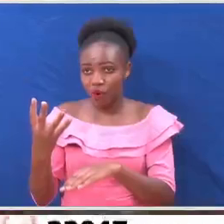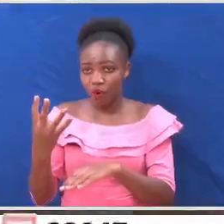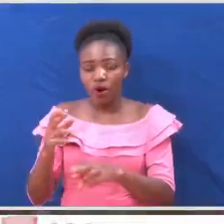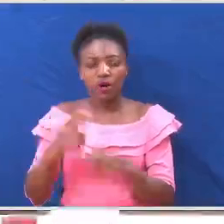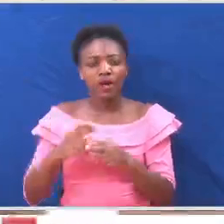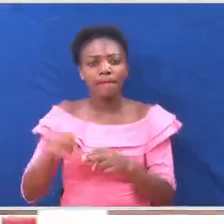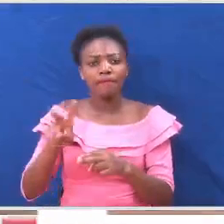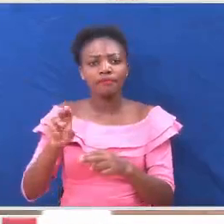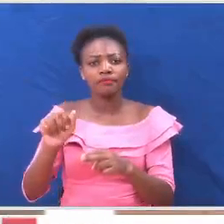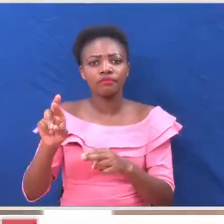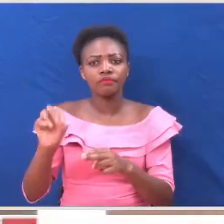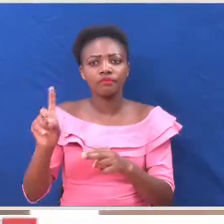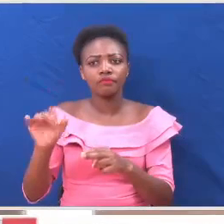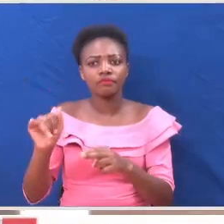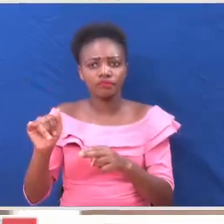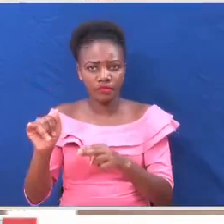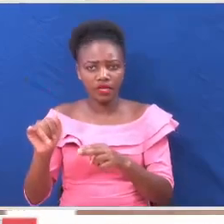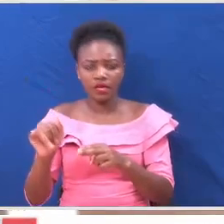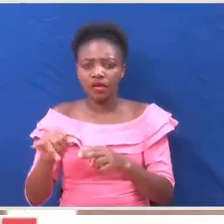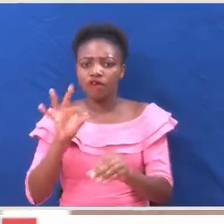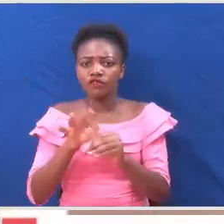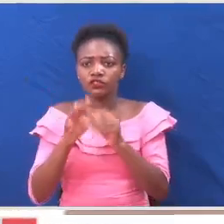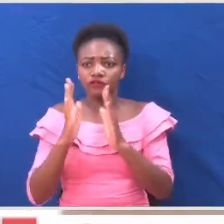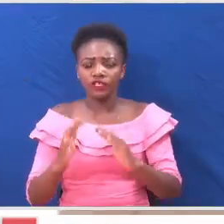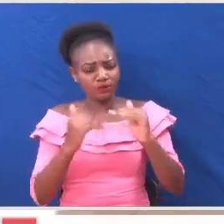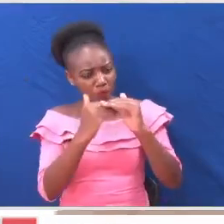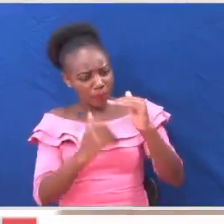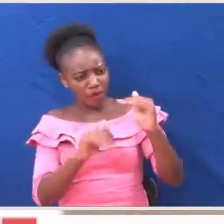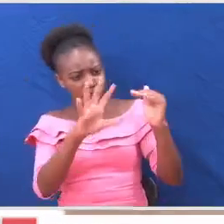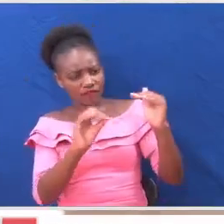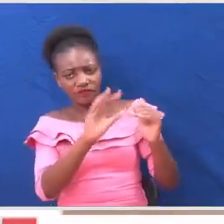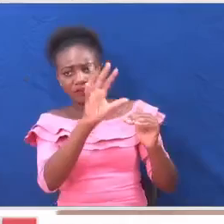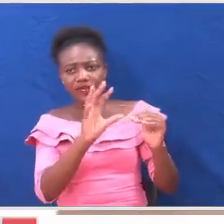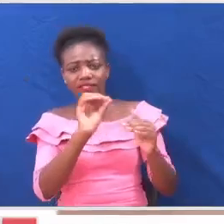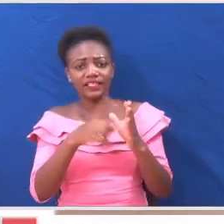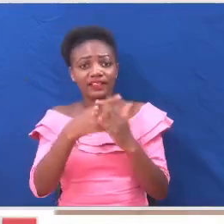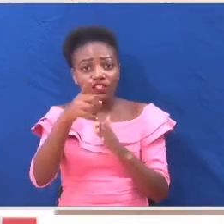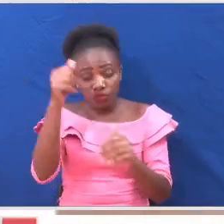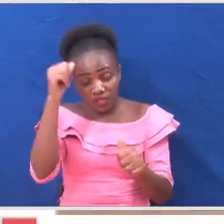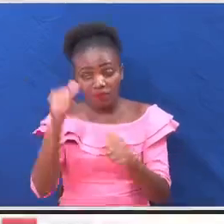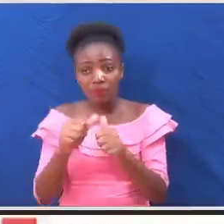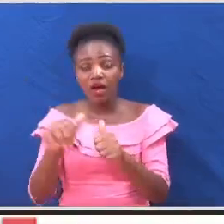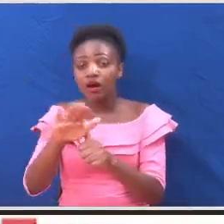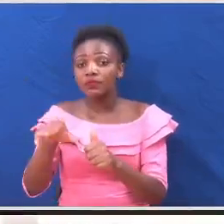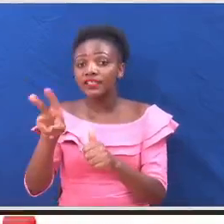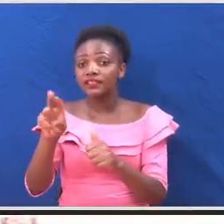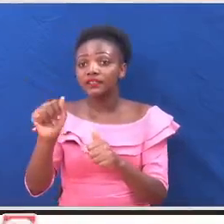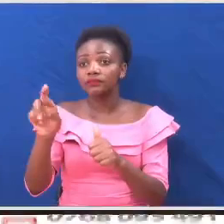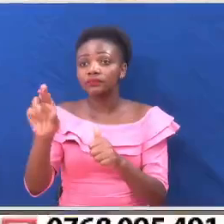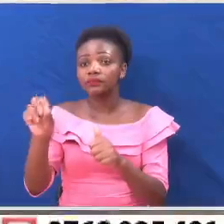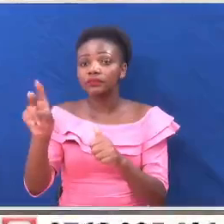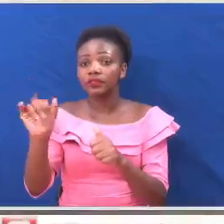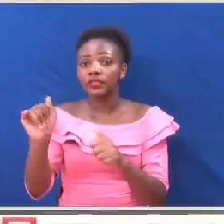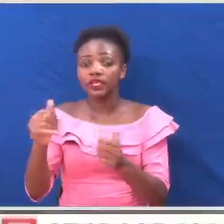mwaroni wapiga kura waliofika pale ni chini ya 50 waliotarajiwa kumbuka kwamba eneo la mwaroni Liko katika